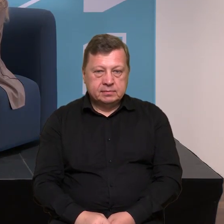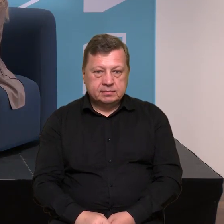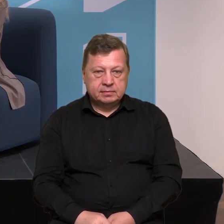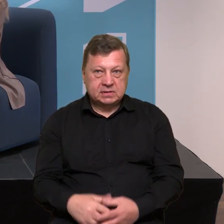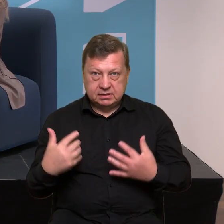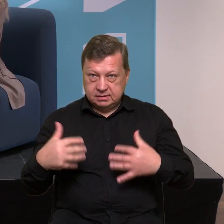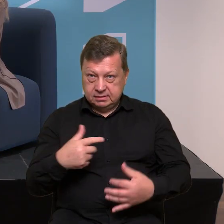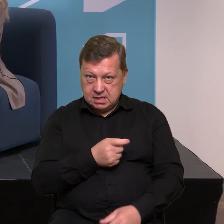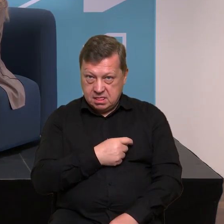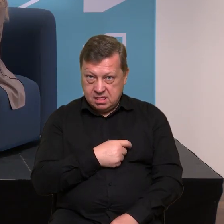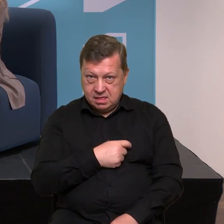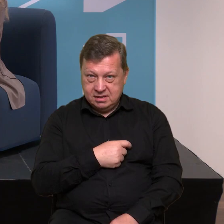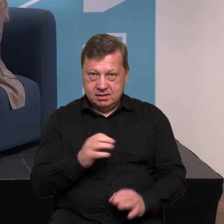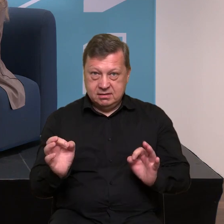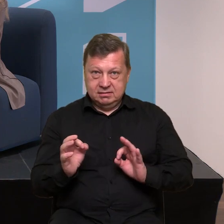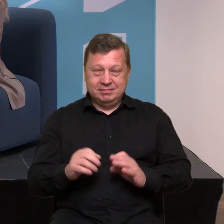Straszny stres.